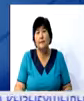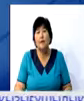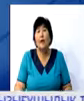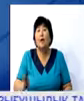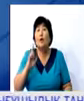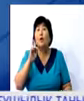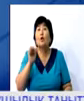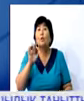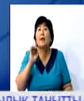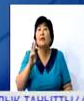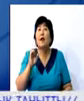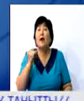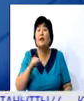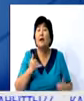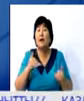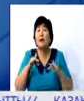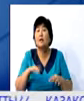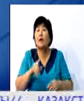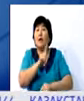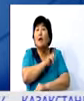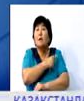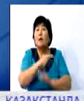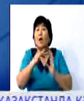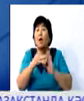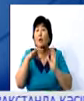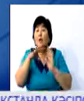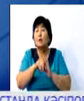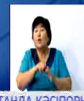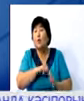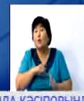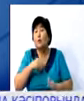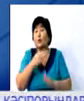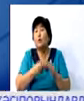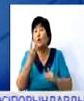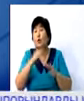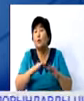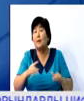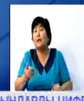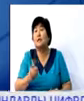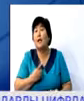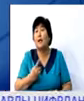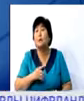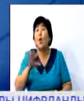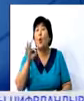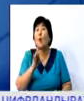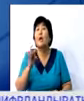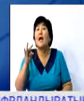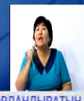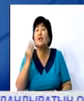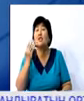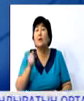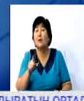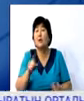Құрбан айттағы қайырымдыз. Ауылдағы медпунктың бір бөлмесін паналап келген, өзі мүгедек, үш баласы бар жалғыз басты Орынкүл Ишанова ойда